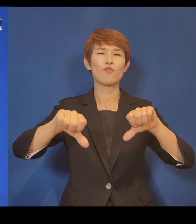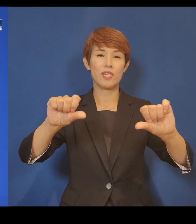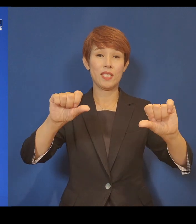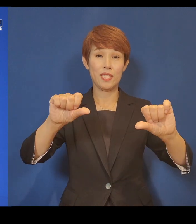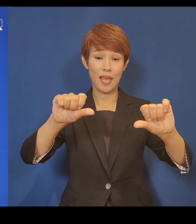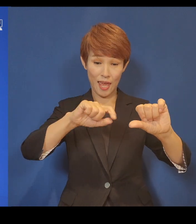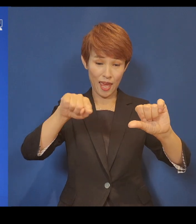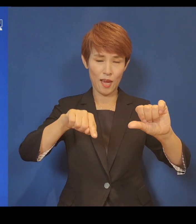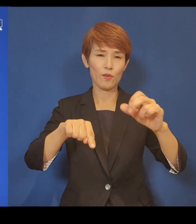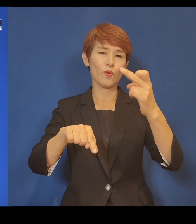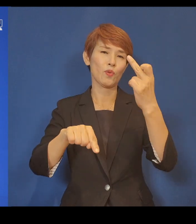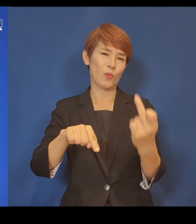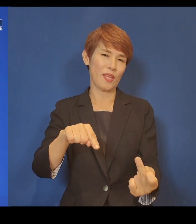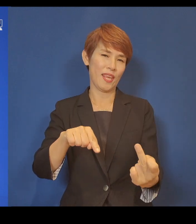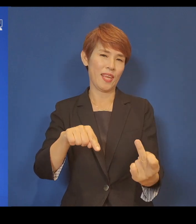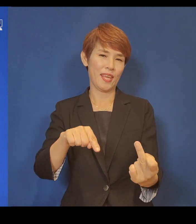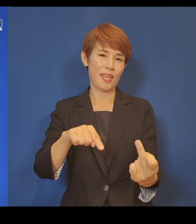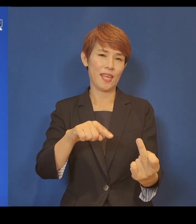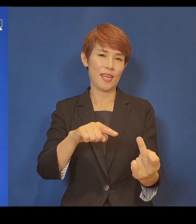동생으로 태어났죠.